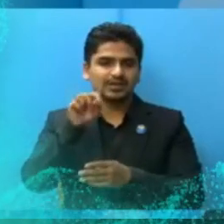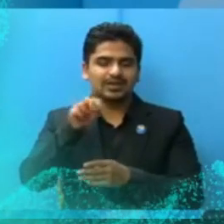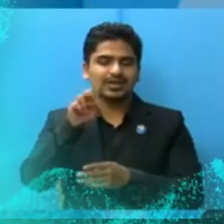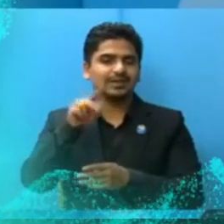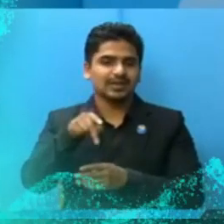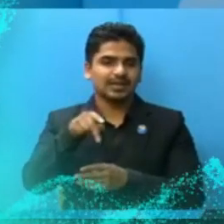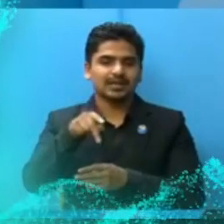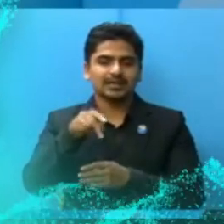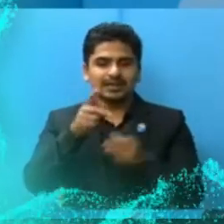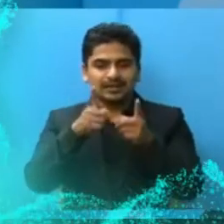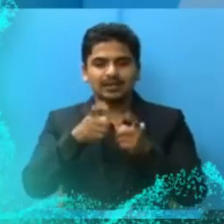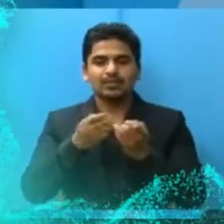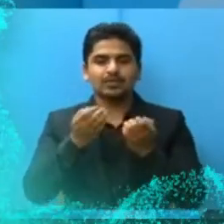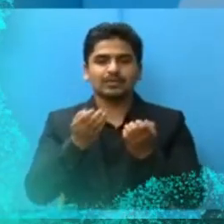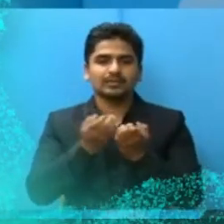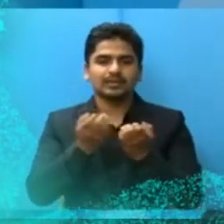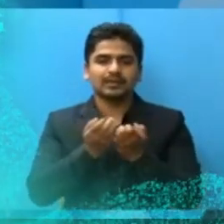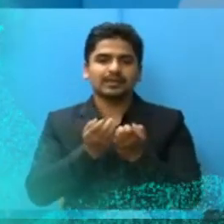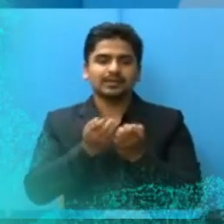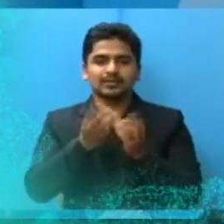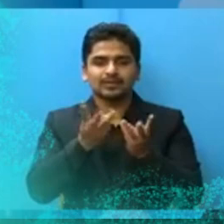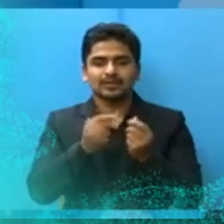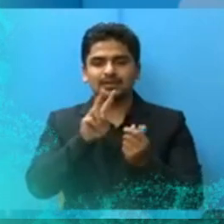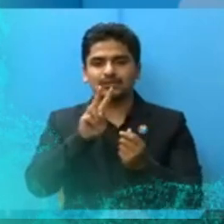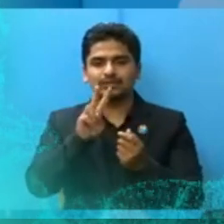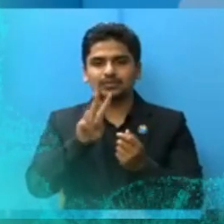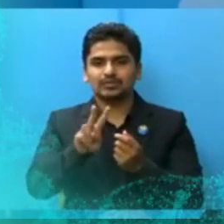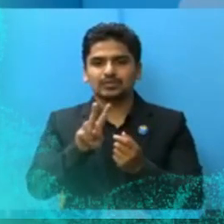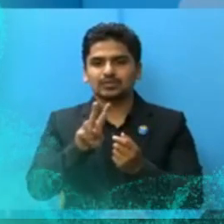www.covid19.mohb.gov.np डाउनलोड गर्नेको संख्या